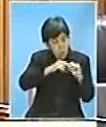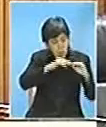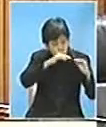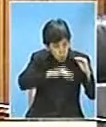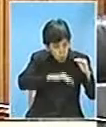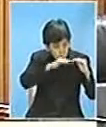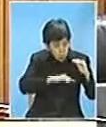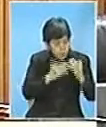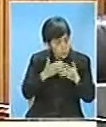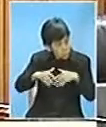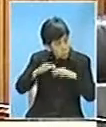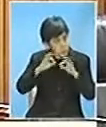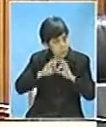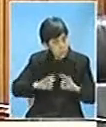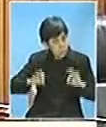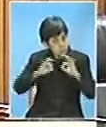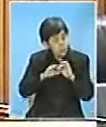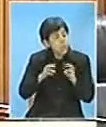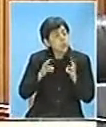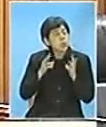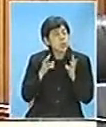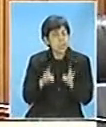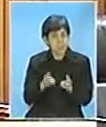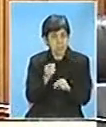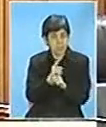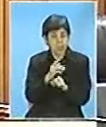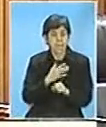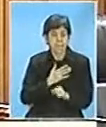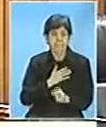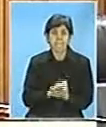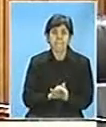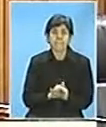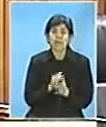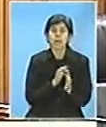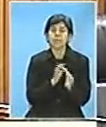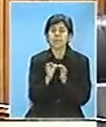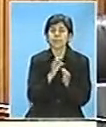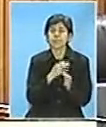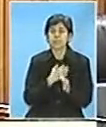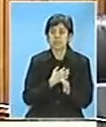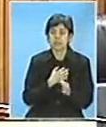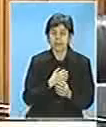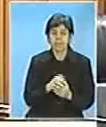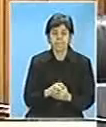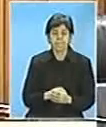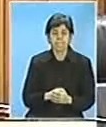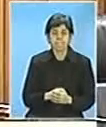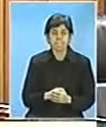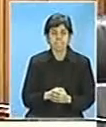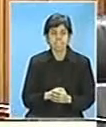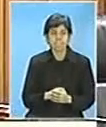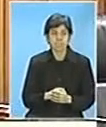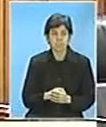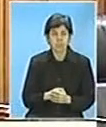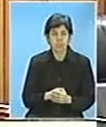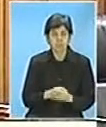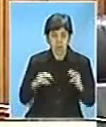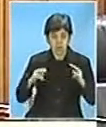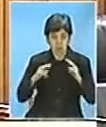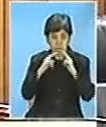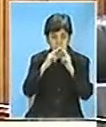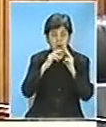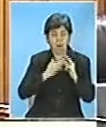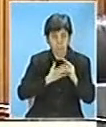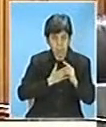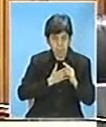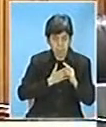าะสมต่อรายได้ของประชาชนอย่างไรนะครับผมขออนุญาตเรียนในที่ประชุมว่าก็คือทางกระทรวงเองเนี่ย